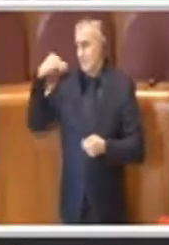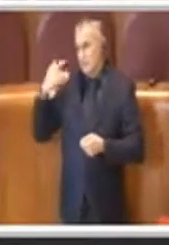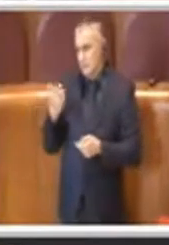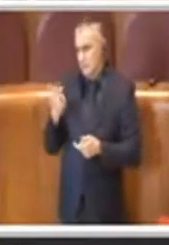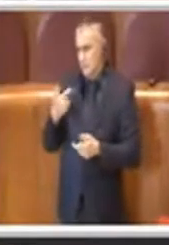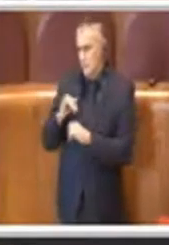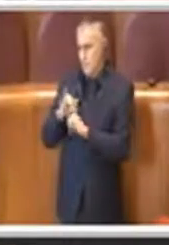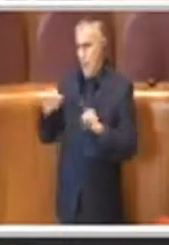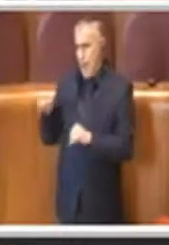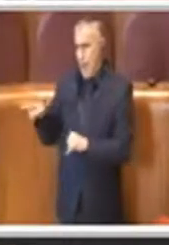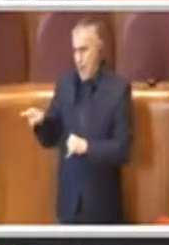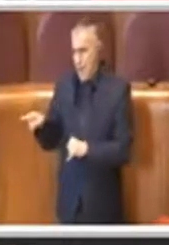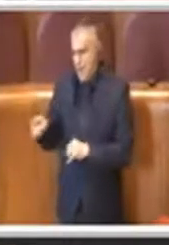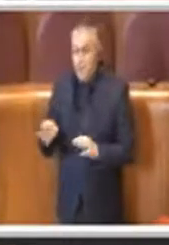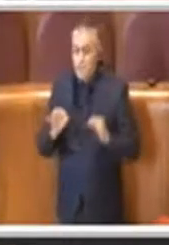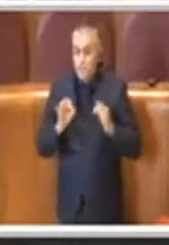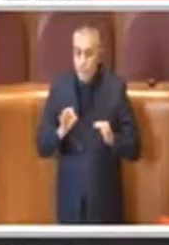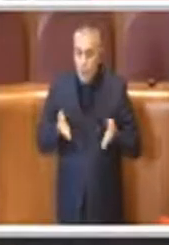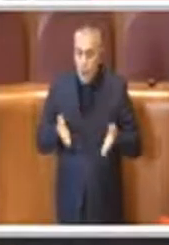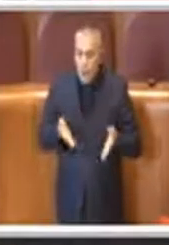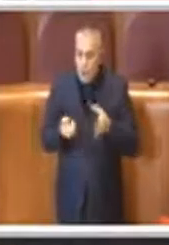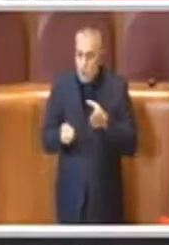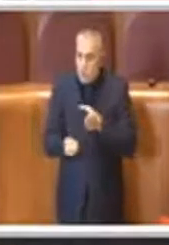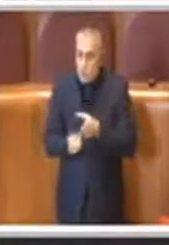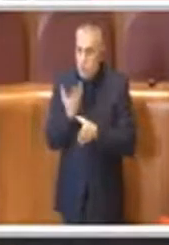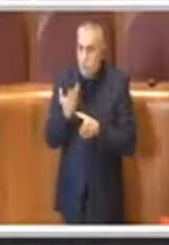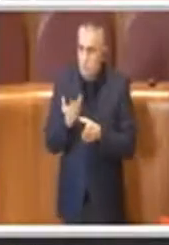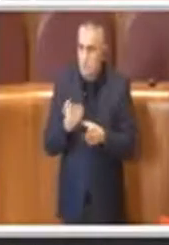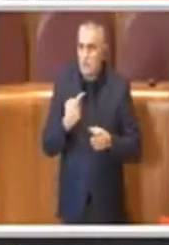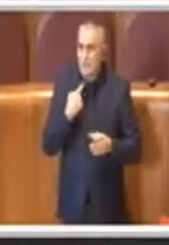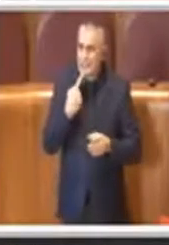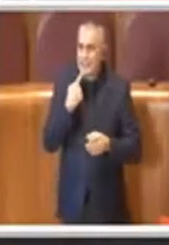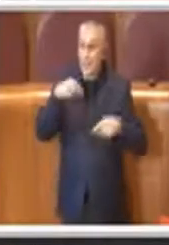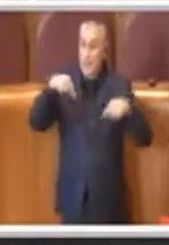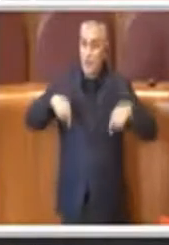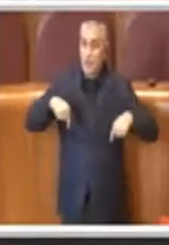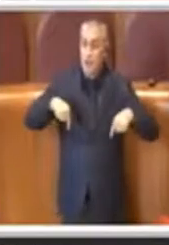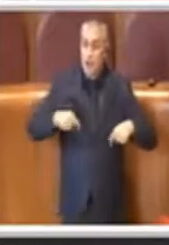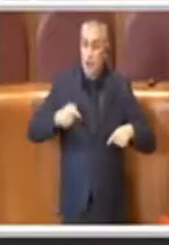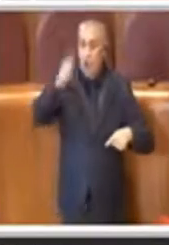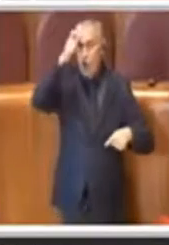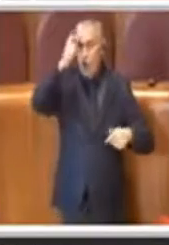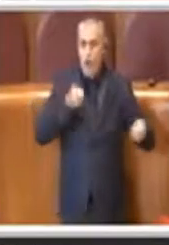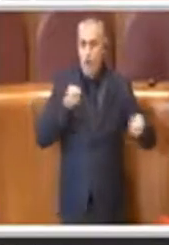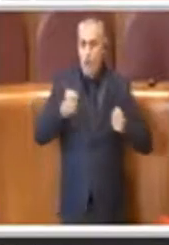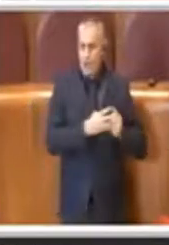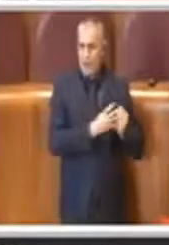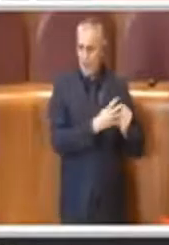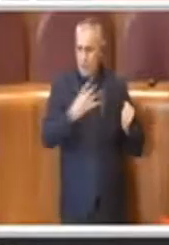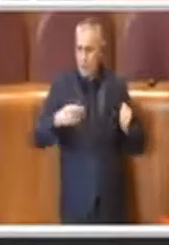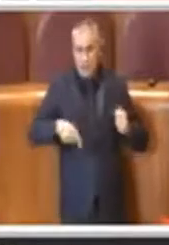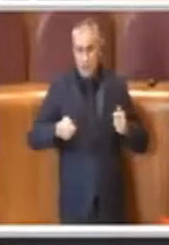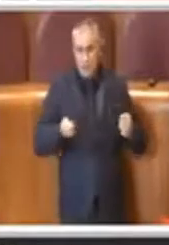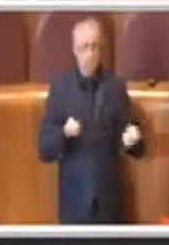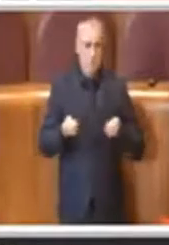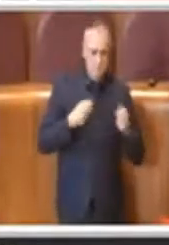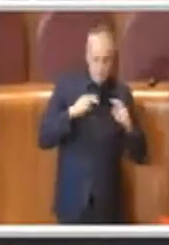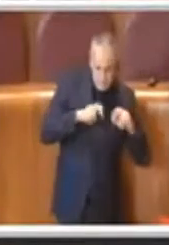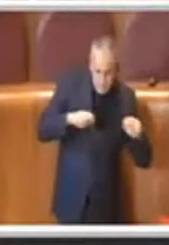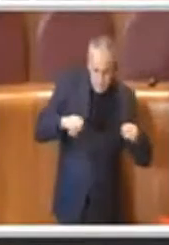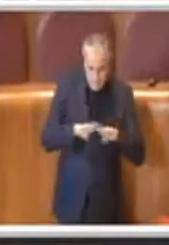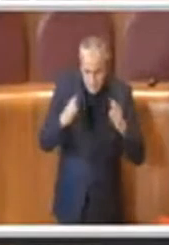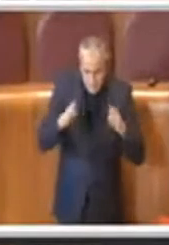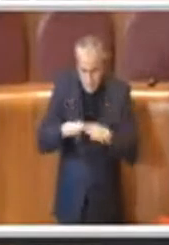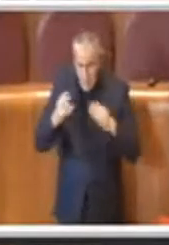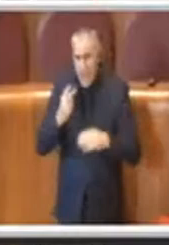analisi è scaturita evidentemente da un lavoro approfondito che ha fatto questa amministrazione, sano per il verso di riconoscimento di